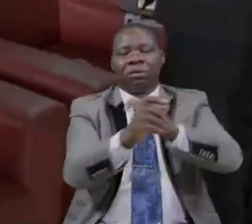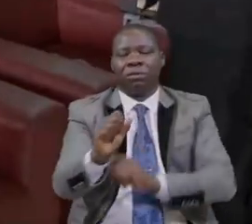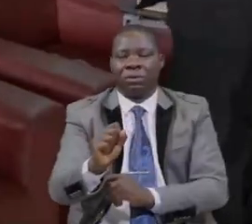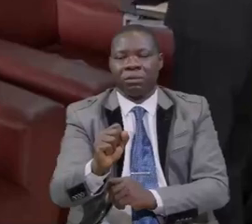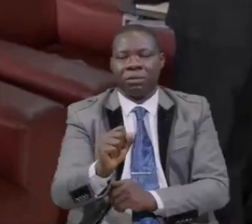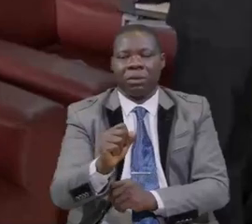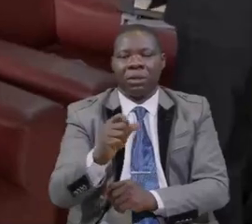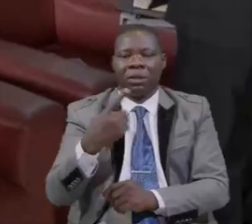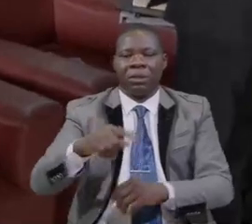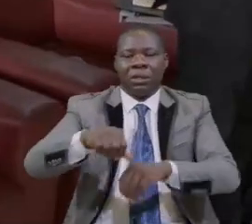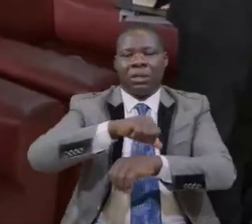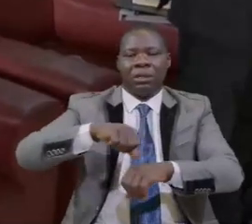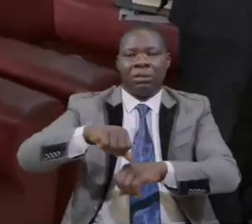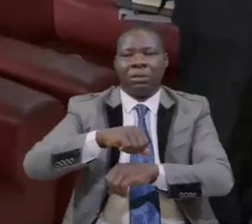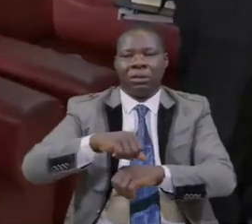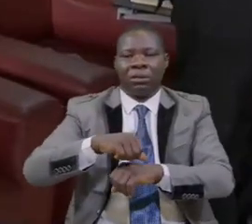l'onction